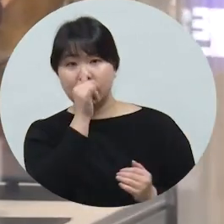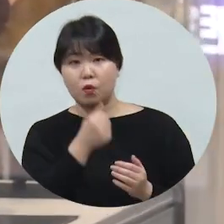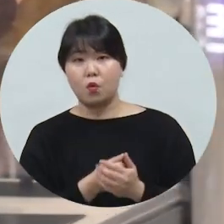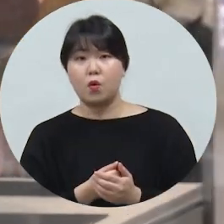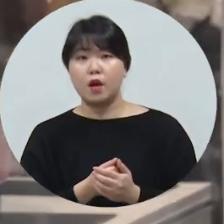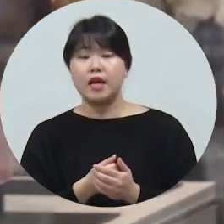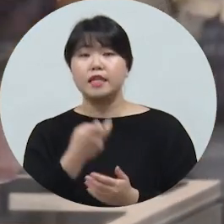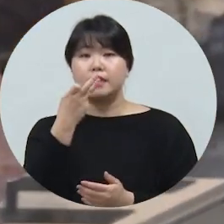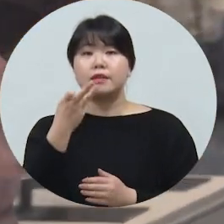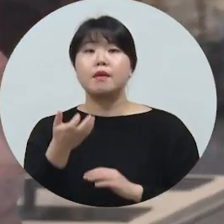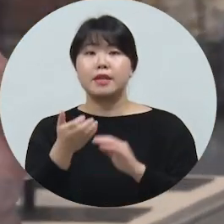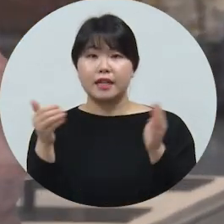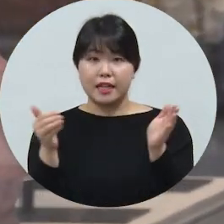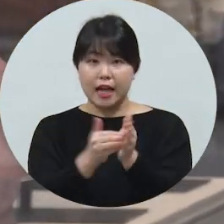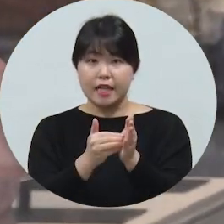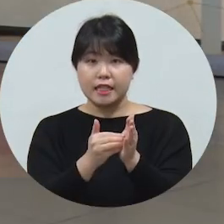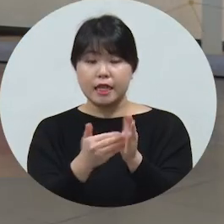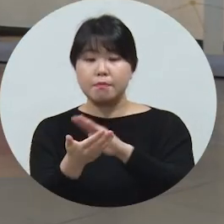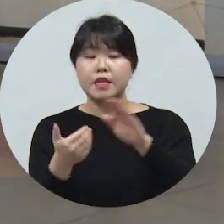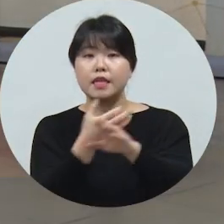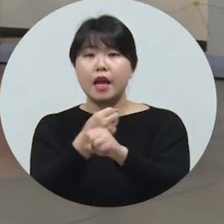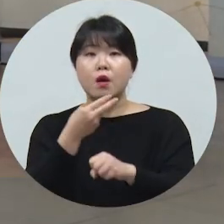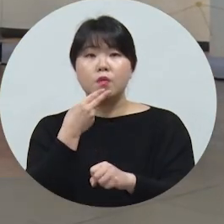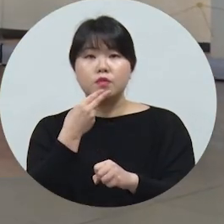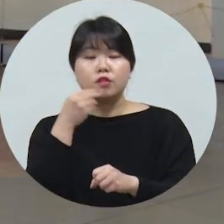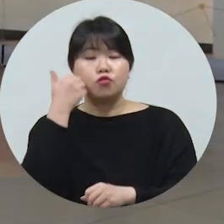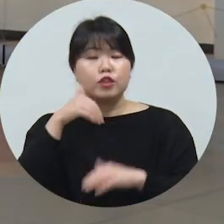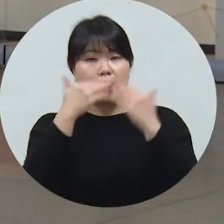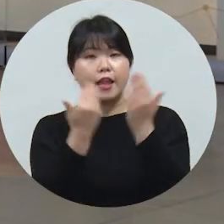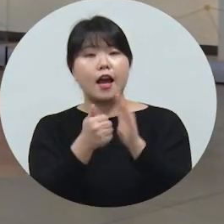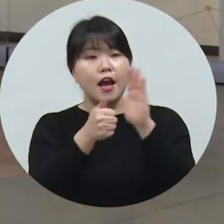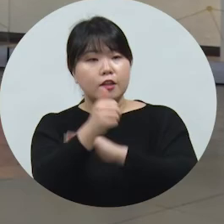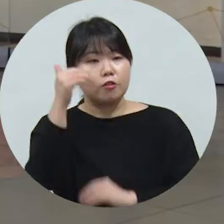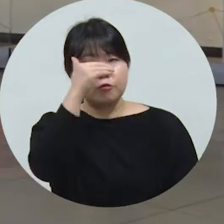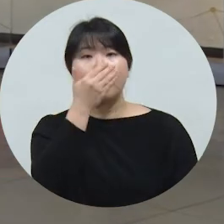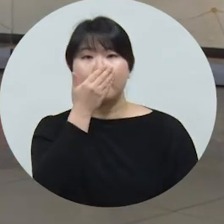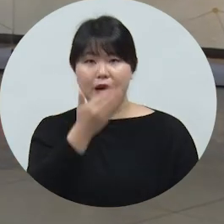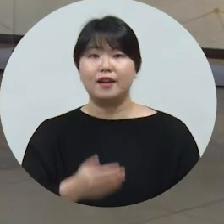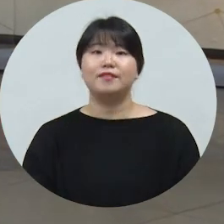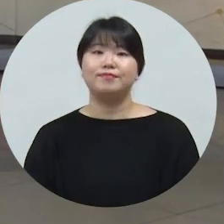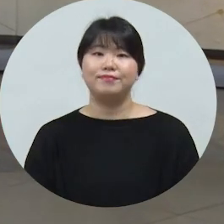갤러리로 운영되며 13일까지 사전 예약 없이 누구나 관람할 수 있습니다.